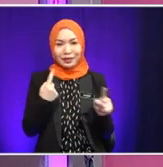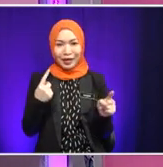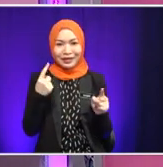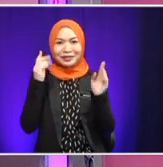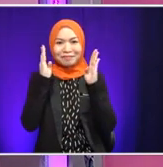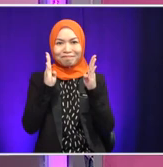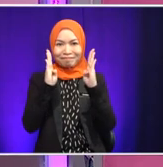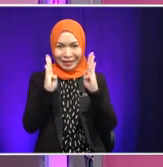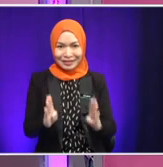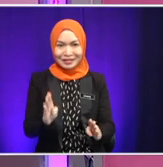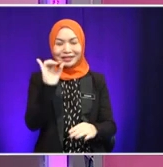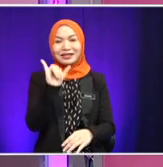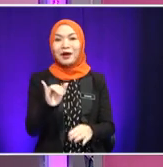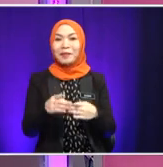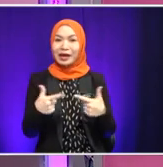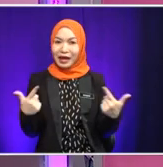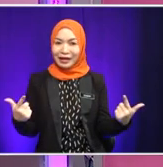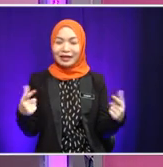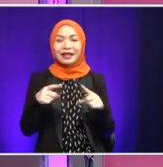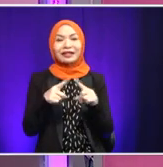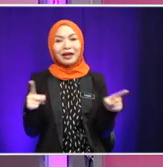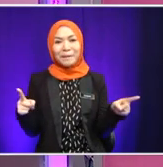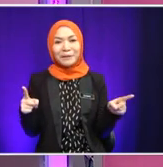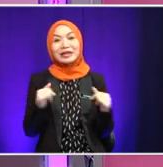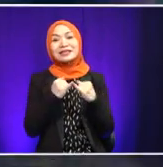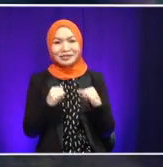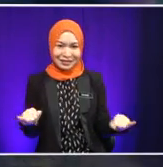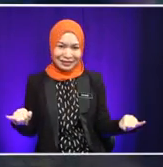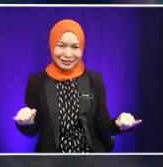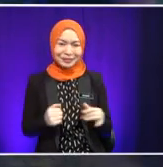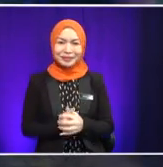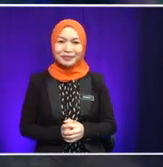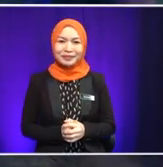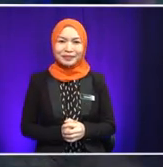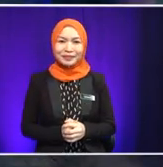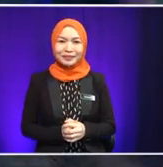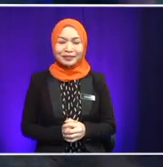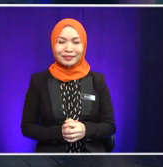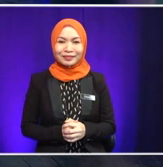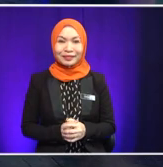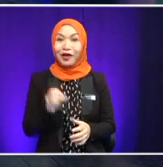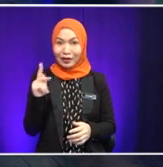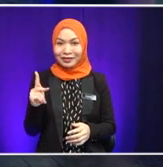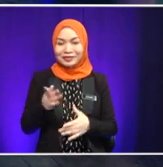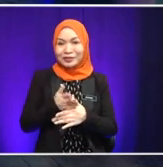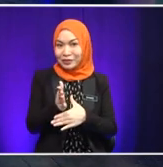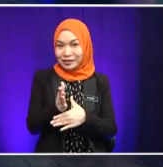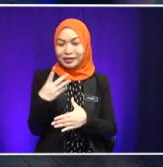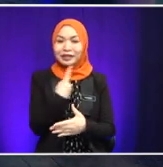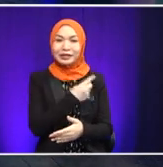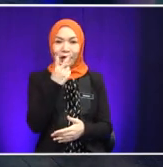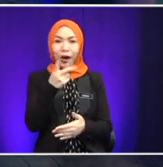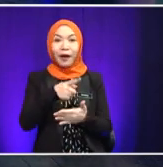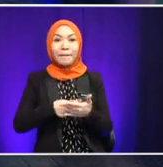itu bukan satu halangan untuk kita bersatu Oke seterusnya kita ketika